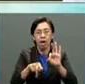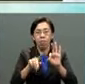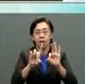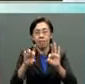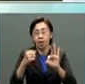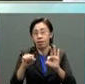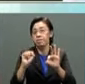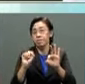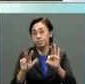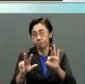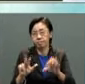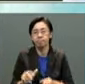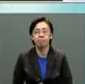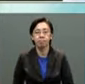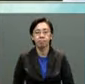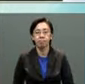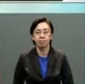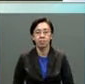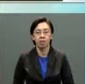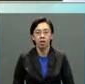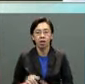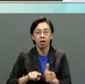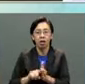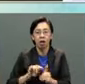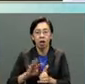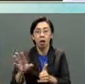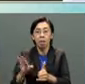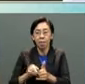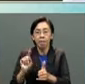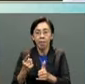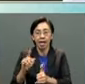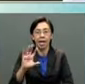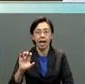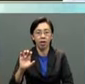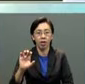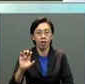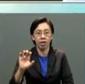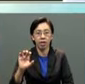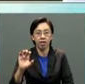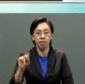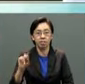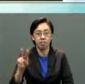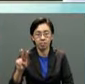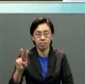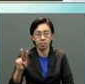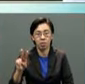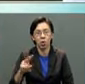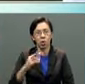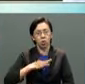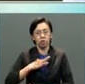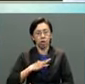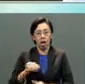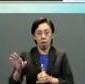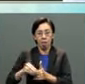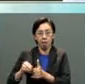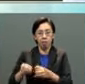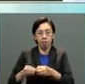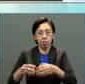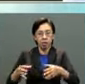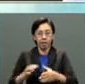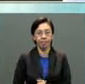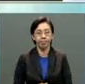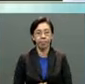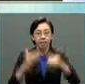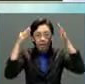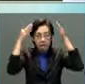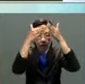9,813 รายนะครับรายใหม่เมื่อวานนี้532รายซึ่งก็เยอะมากๆเหมือนกันนะครับซึ่งเราจะต้องคอยดูอินโดนีเซีย